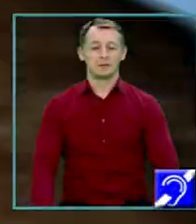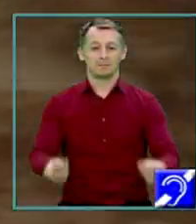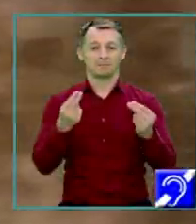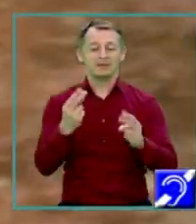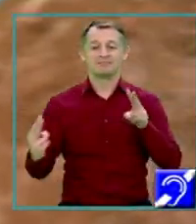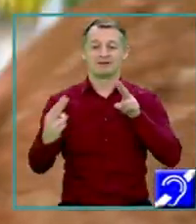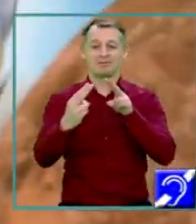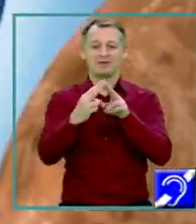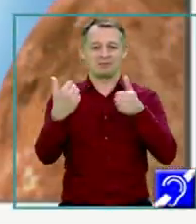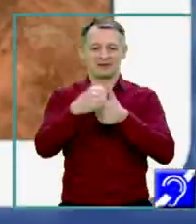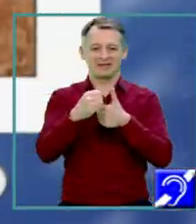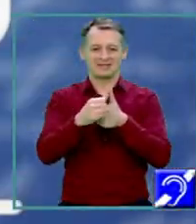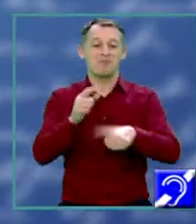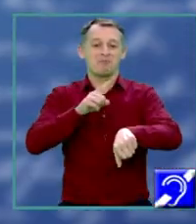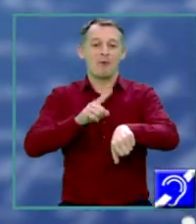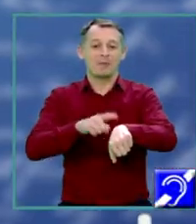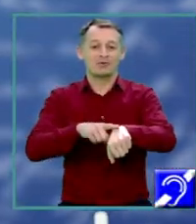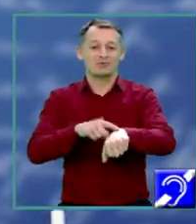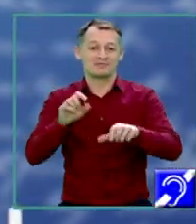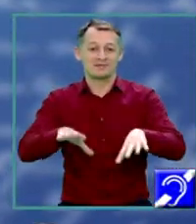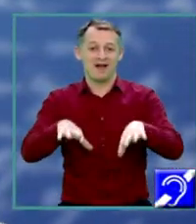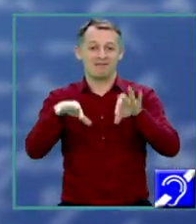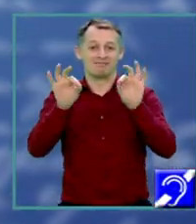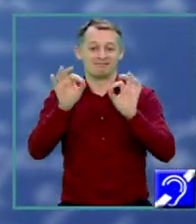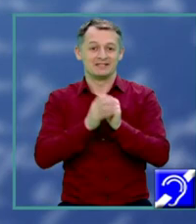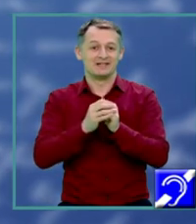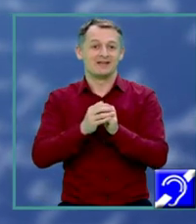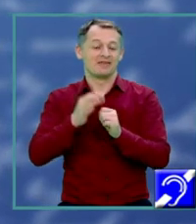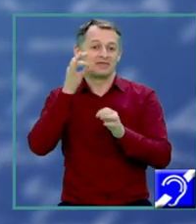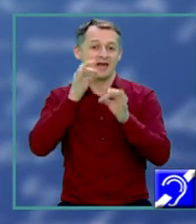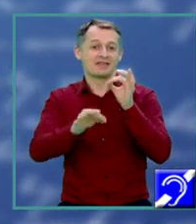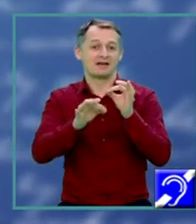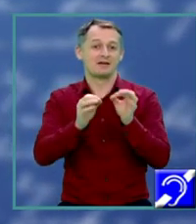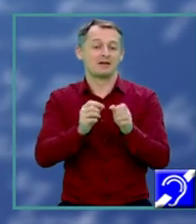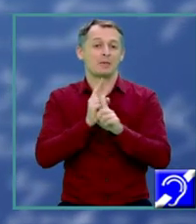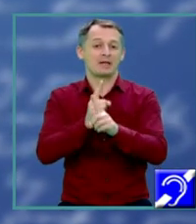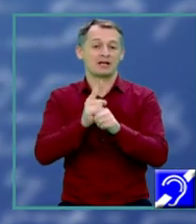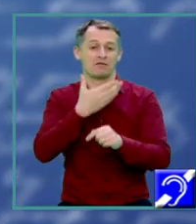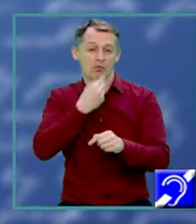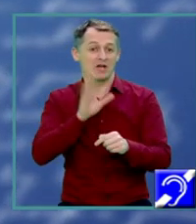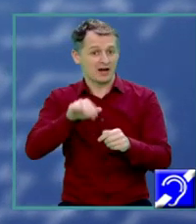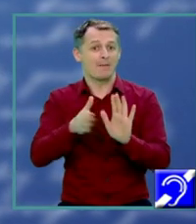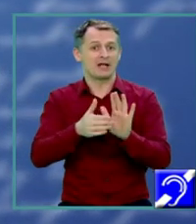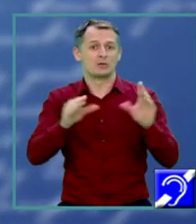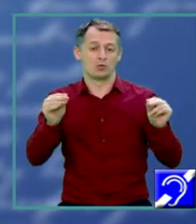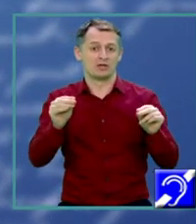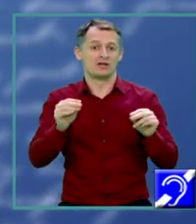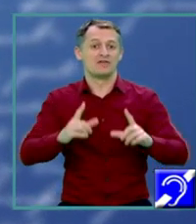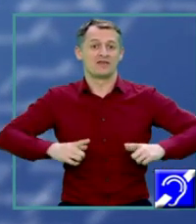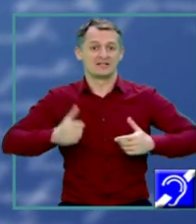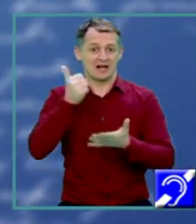ați revenit, prieteni! Este momentul să dezlușim tainele unei materii frumoase și care are multe aplicații în viața reală,